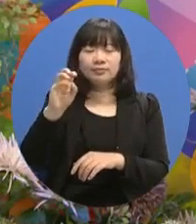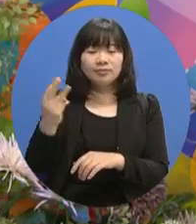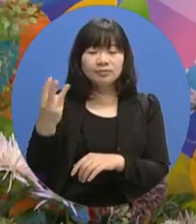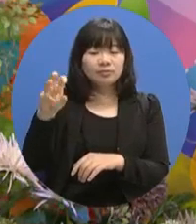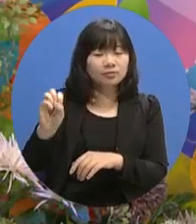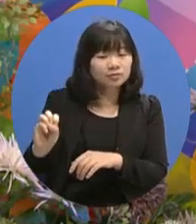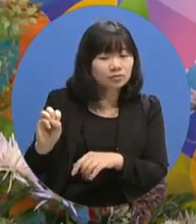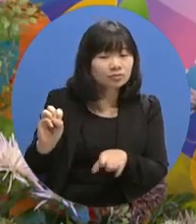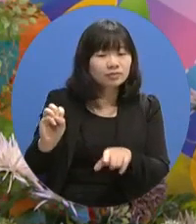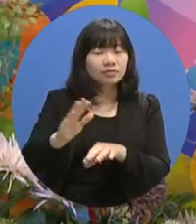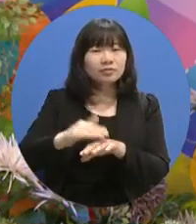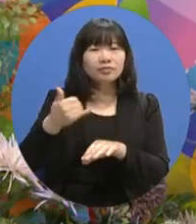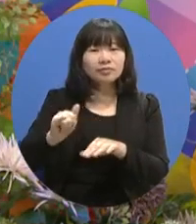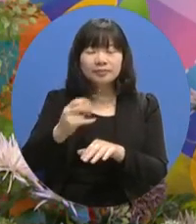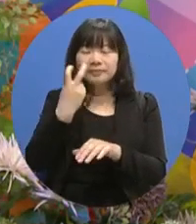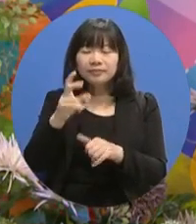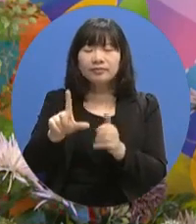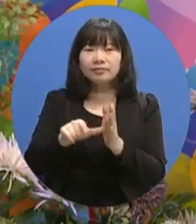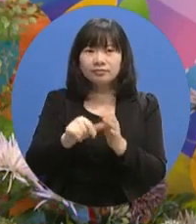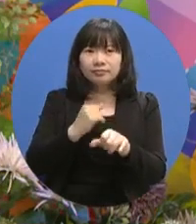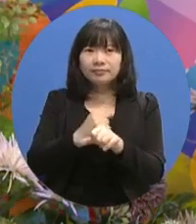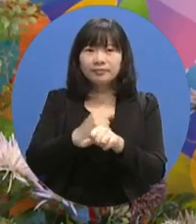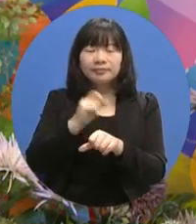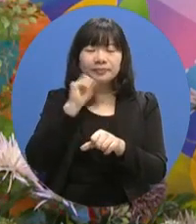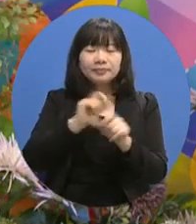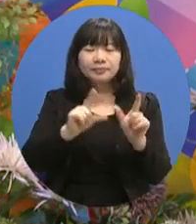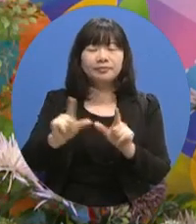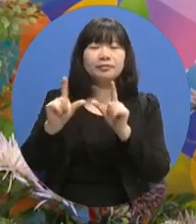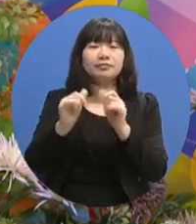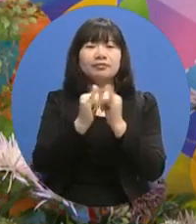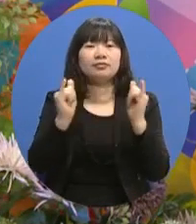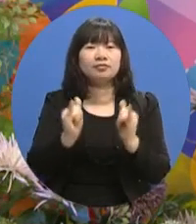손자녀를 돌볼 때 취미 생활이나 사회 생활을 할 수